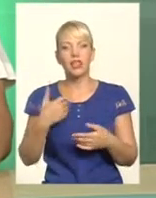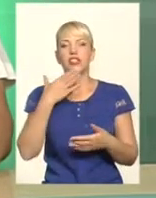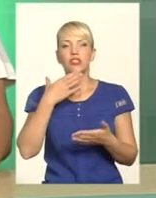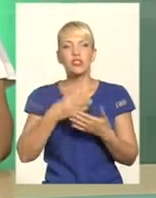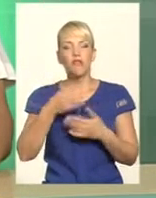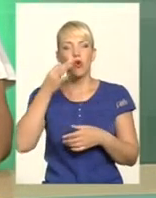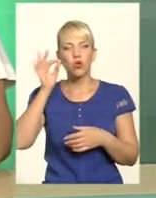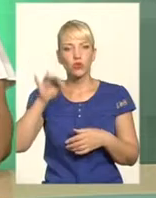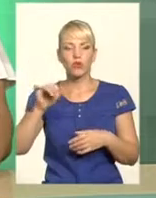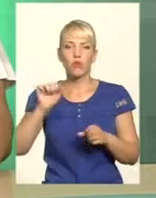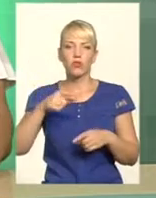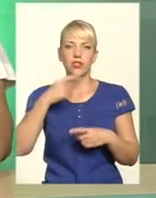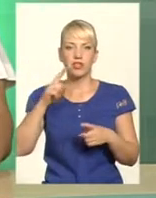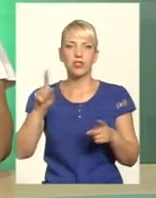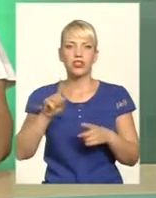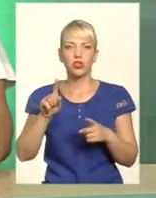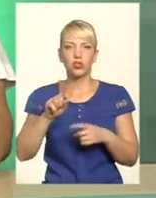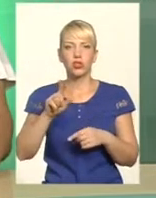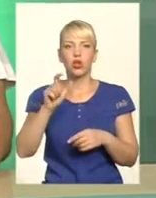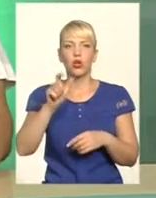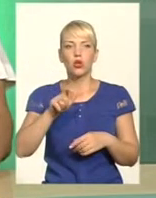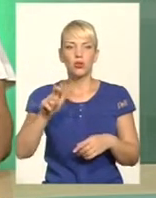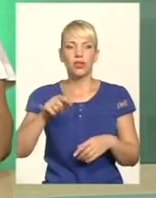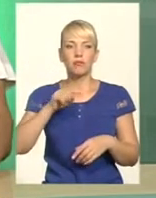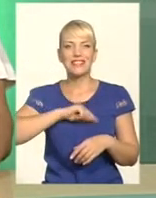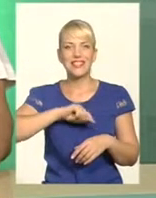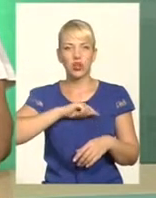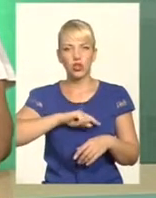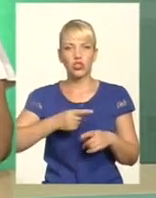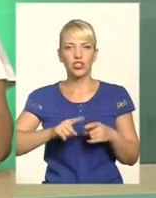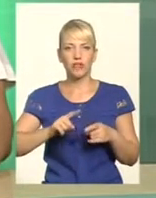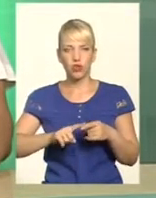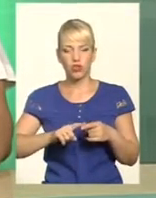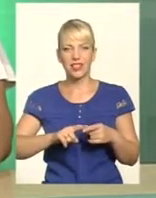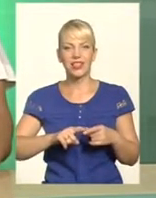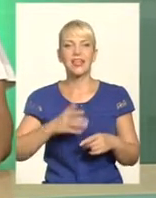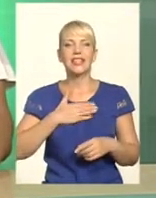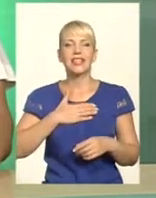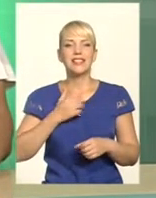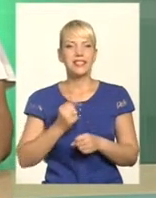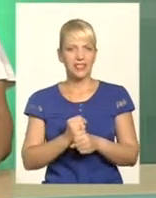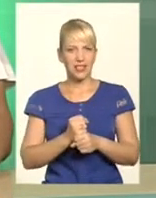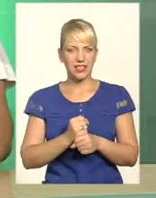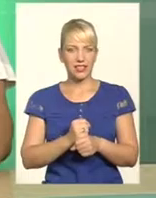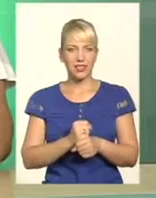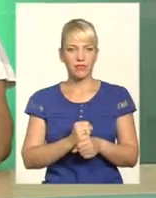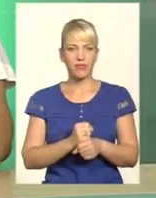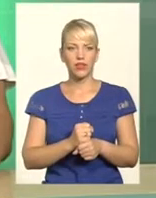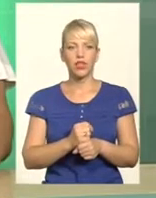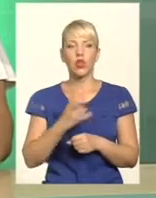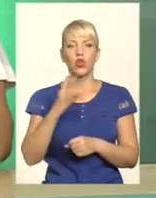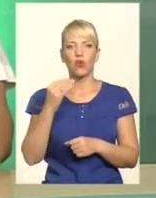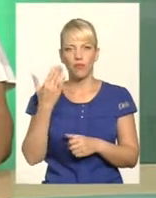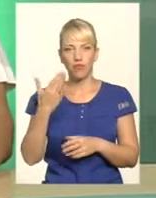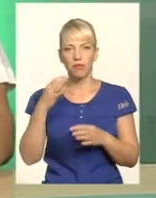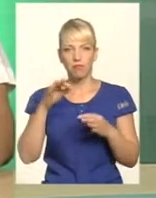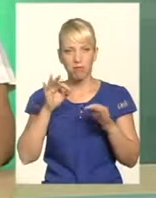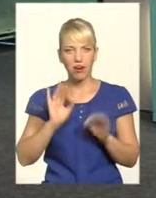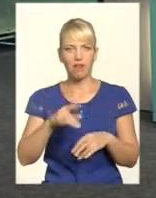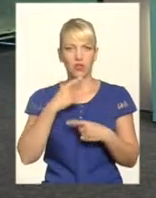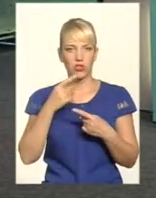то психологічно люди стійкі до цих питань. Но ви правильно. Нині вже шоста